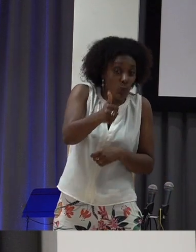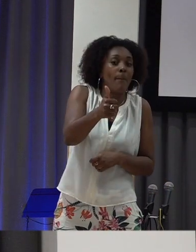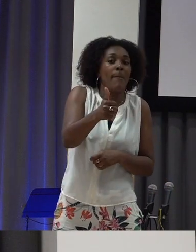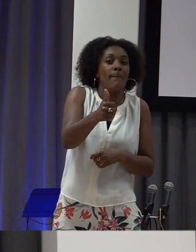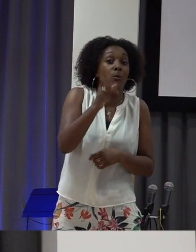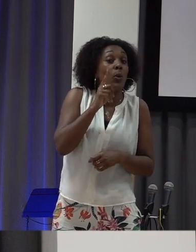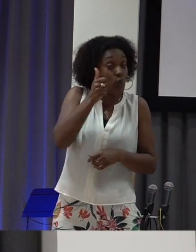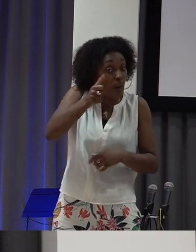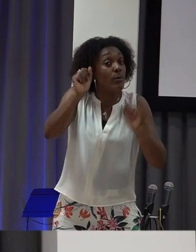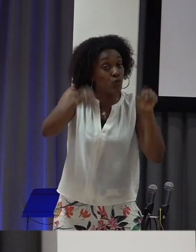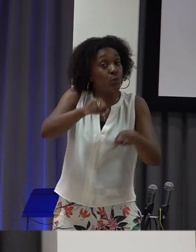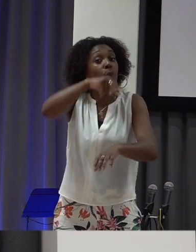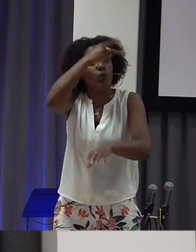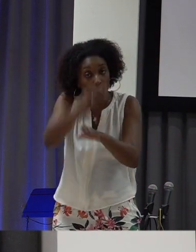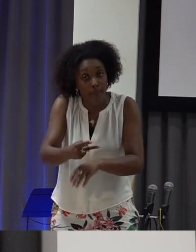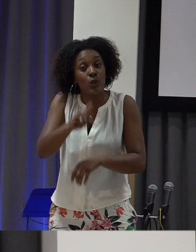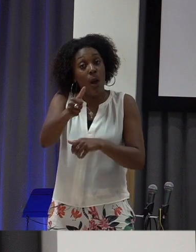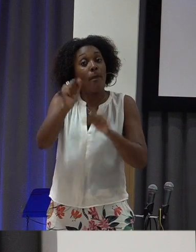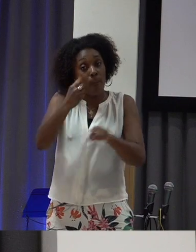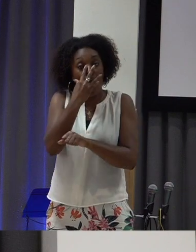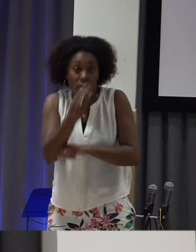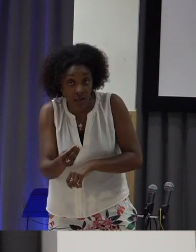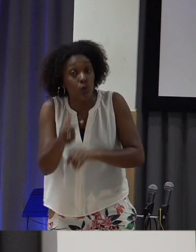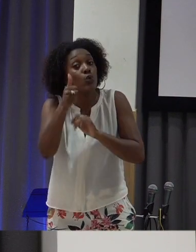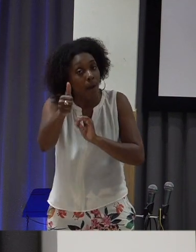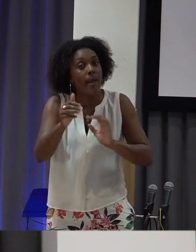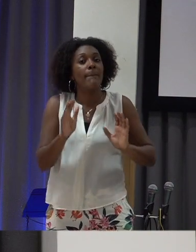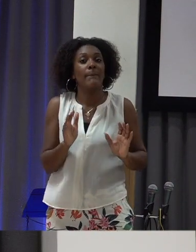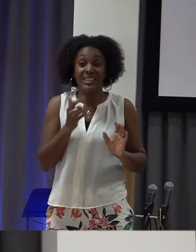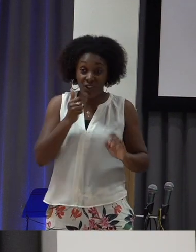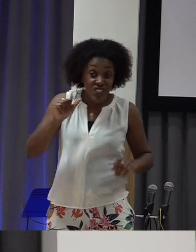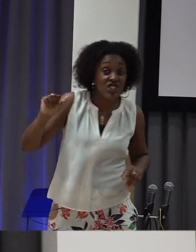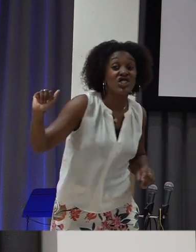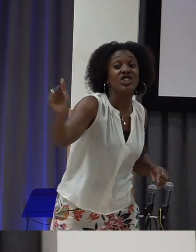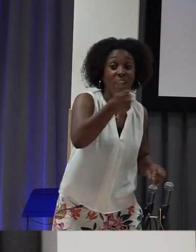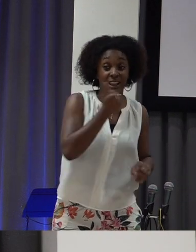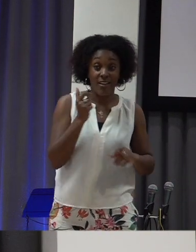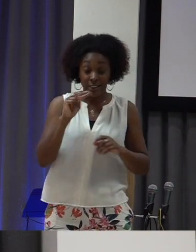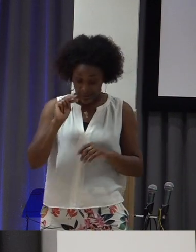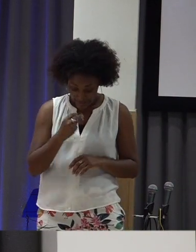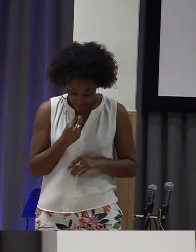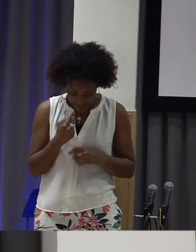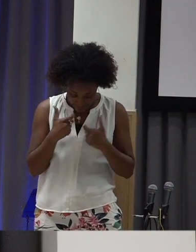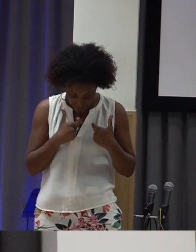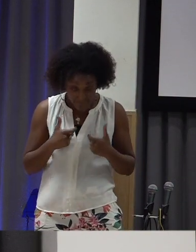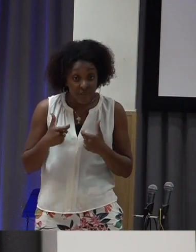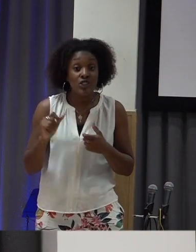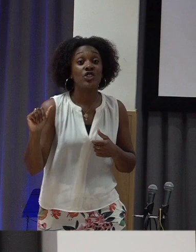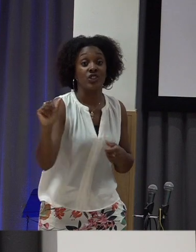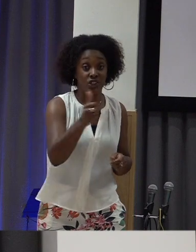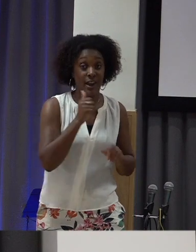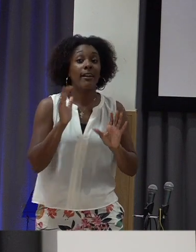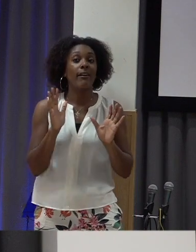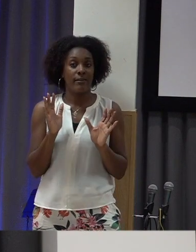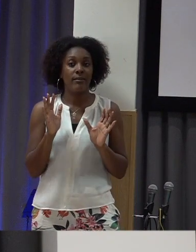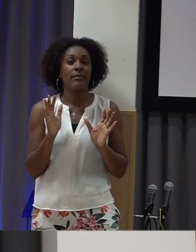sois tenté. Et que chacun s'examine ou examine ses propres œuvres, et alors il